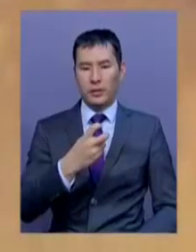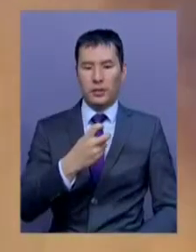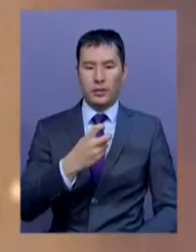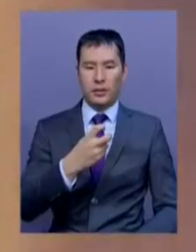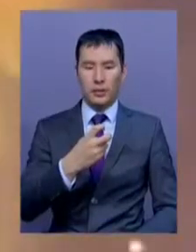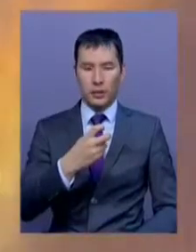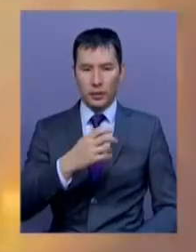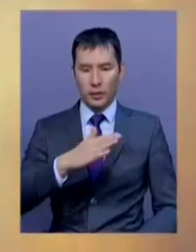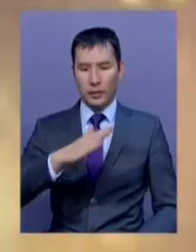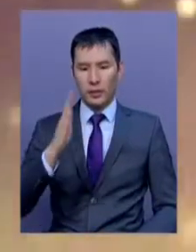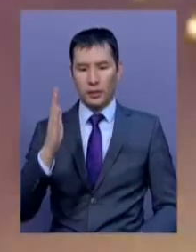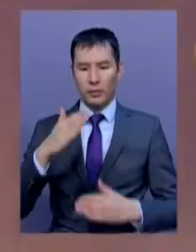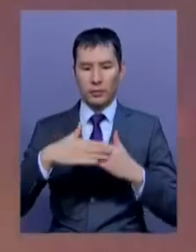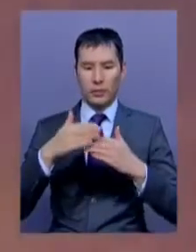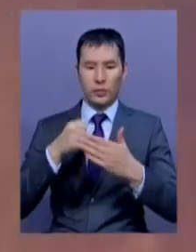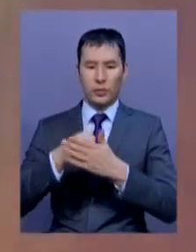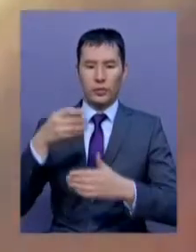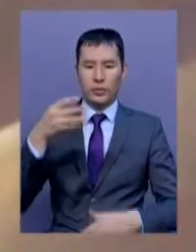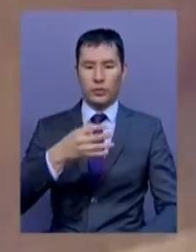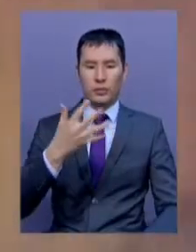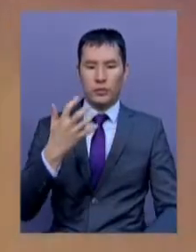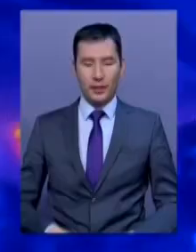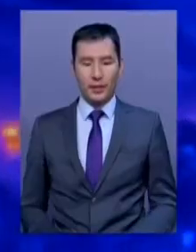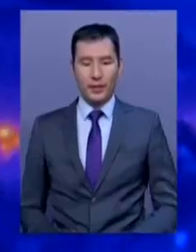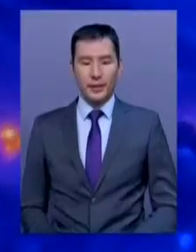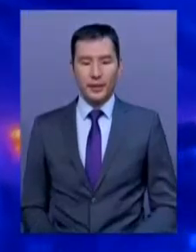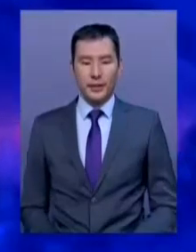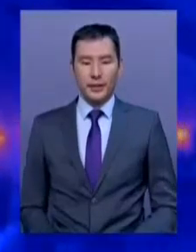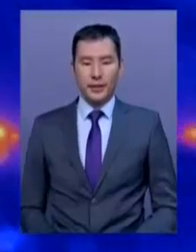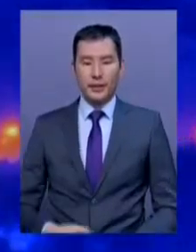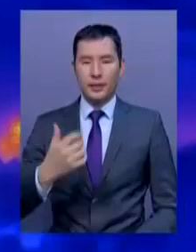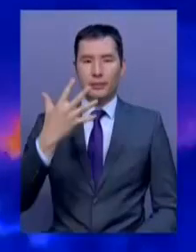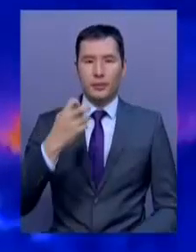айтуы бойынша 4500-ге дейінгі аралықта.